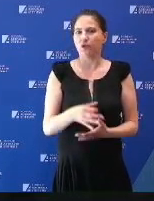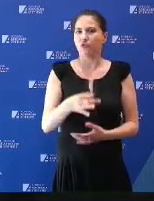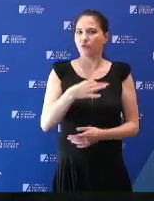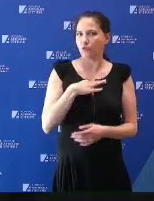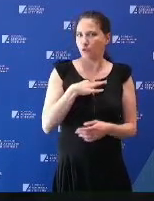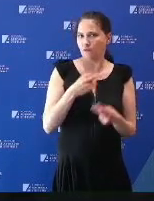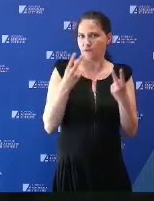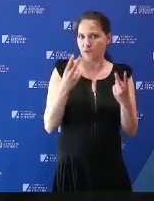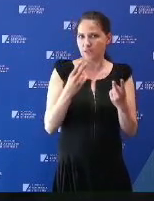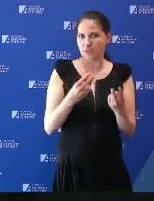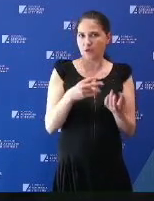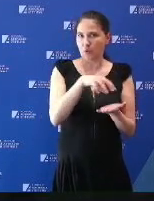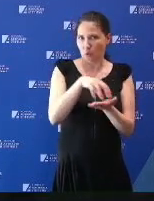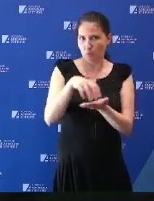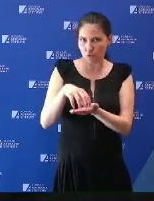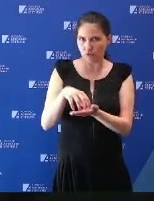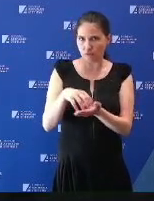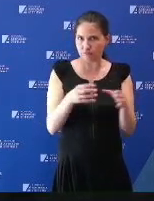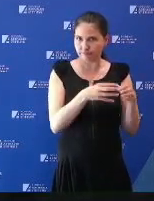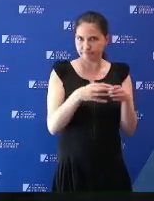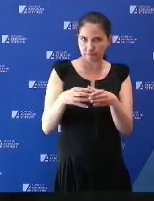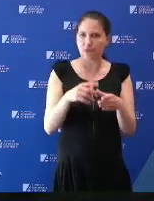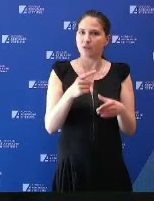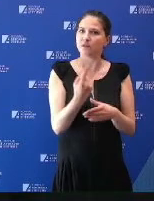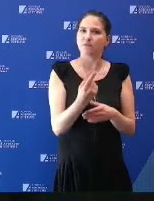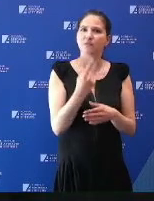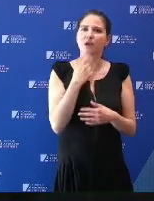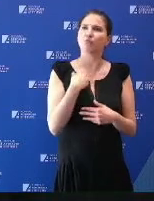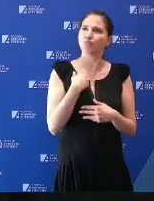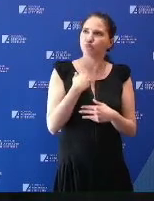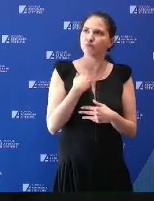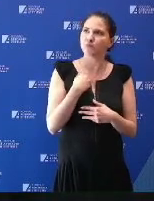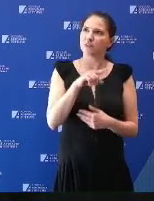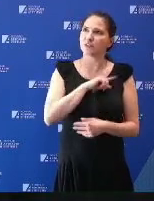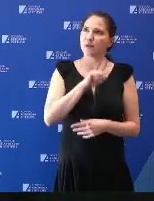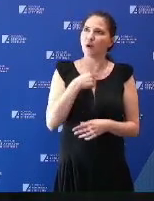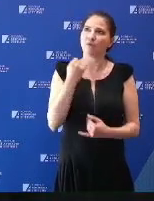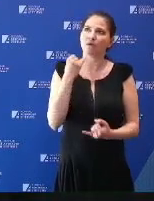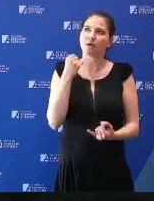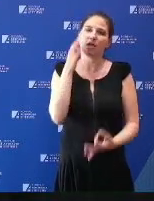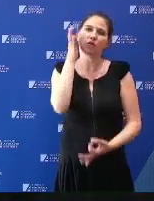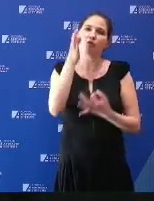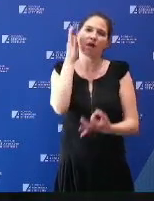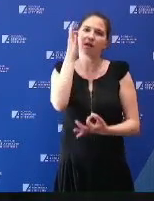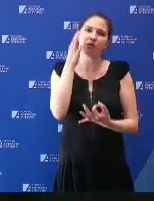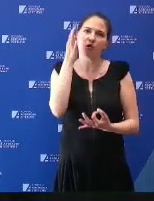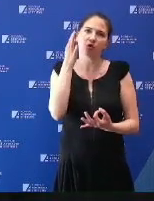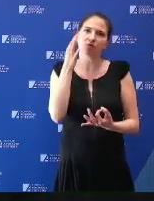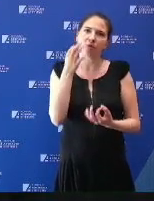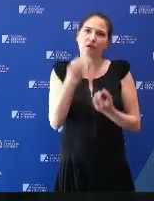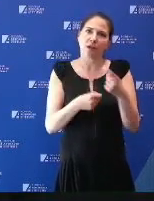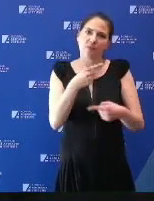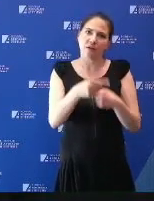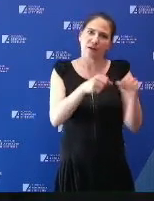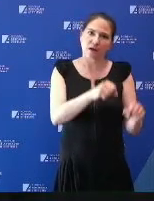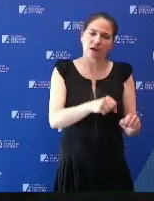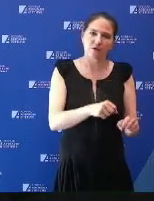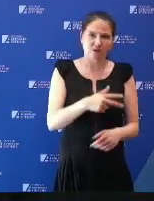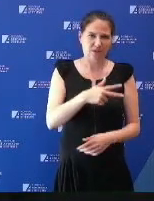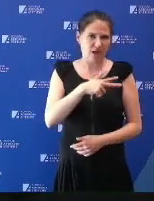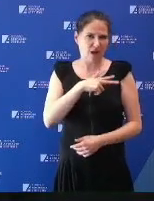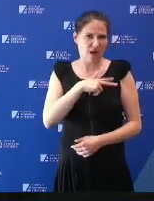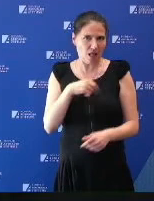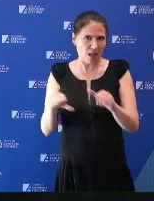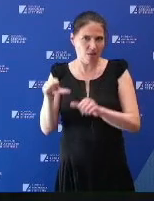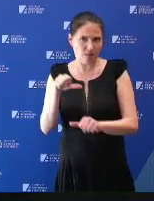dass Kommunen sich als Innovationsplattform vielleicht auch verstehen. Und wenn wir über Reallaboransätze sprechen, geht es doch eher darum, tatsächlich